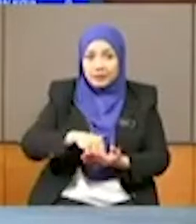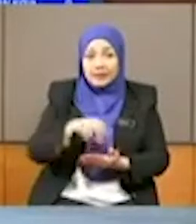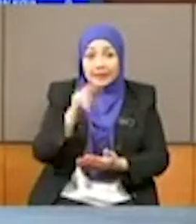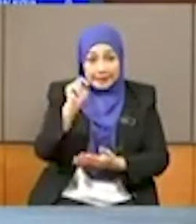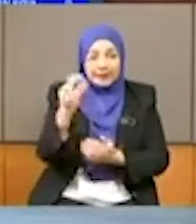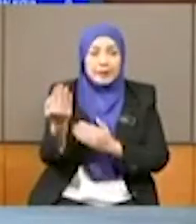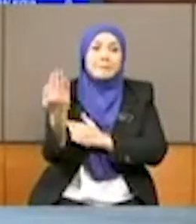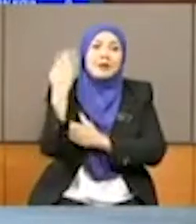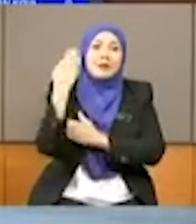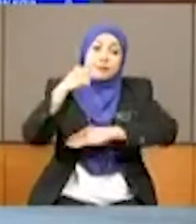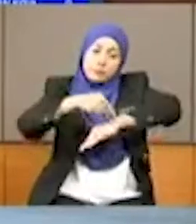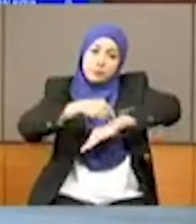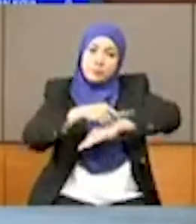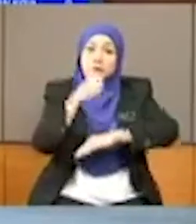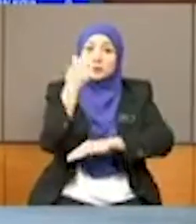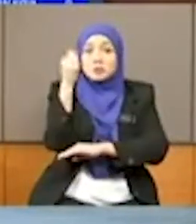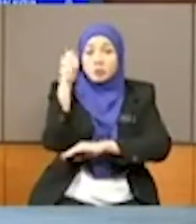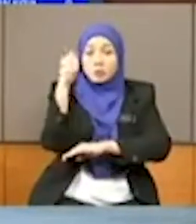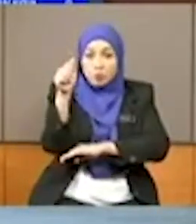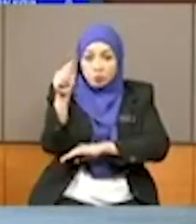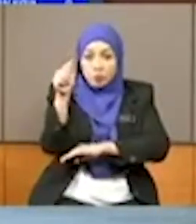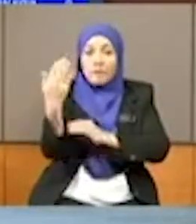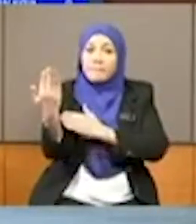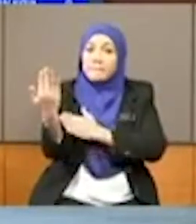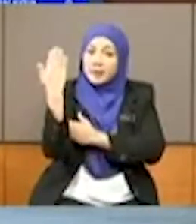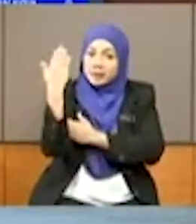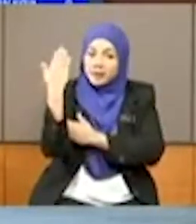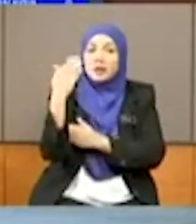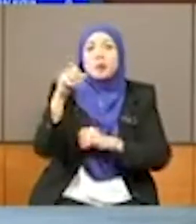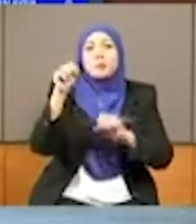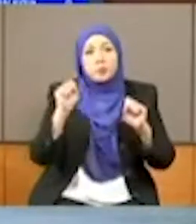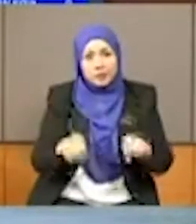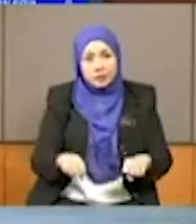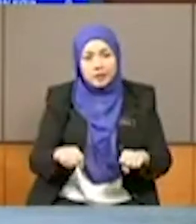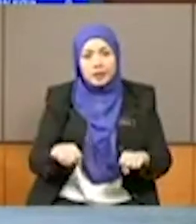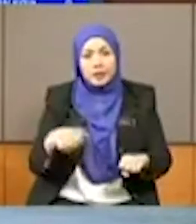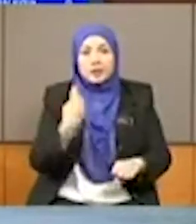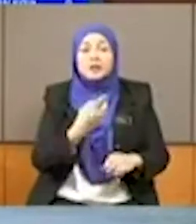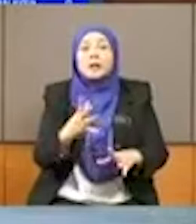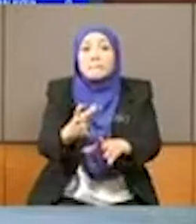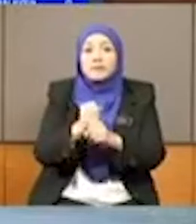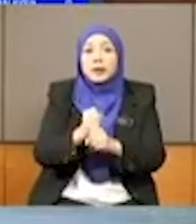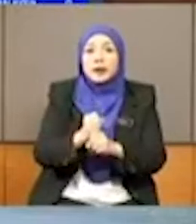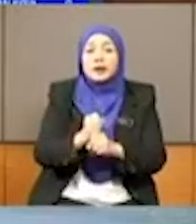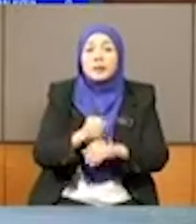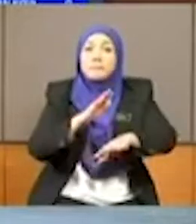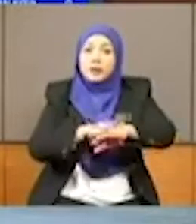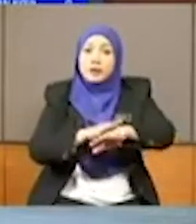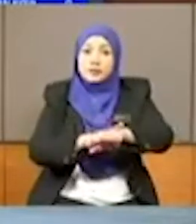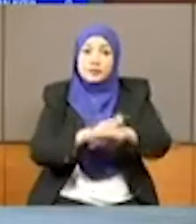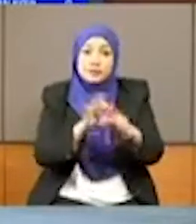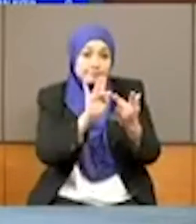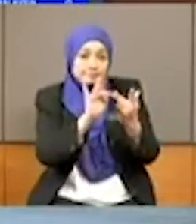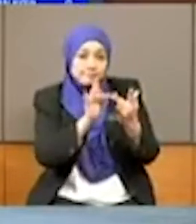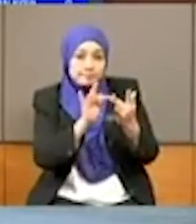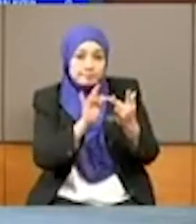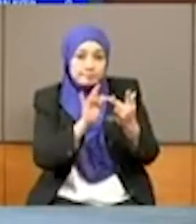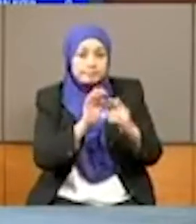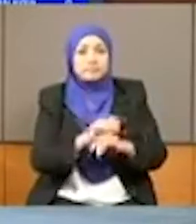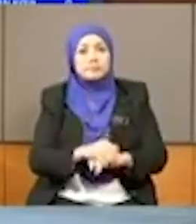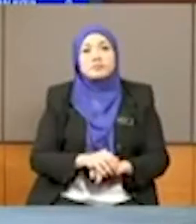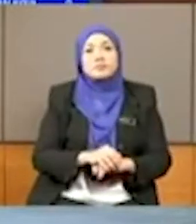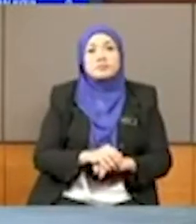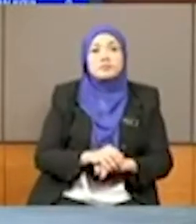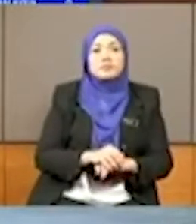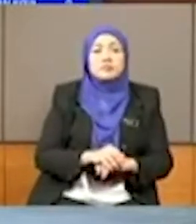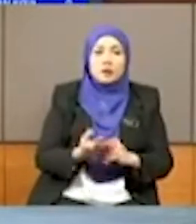pada 10.00 boleh didapati di 20 tahun tersebut mairizal 1.my